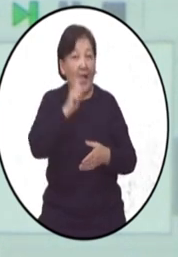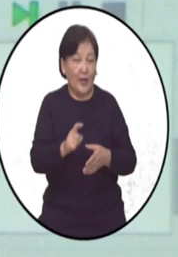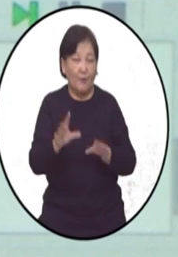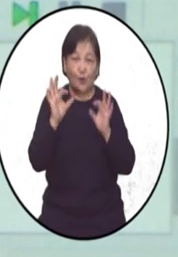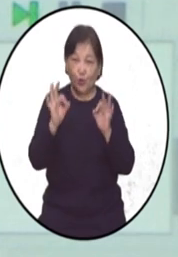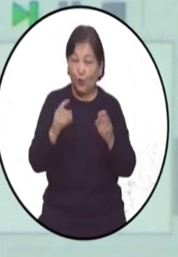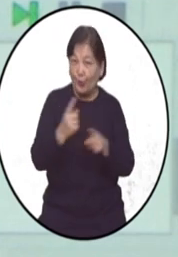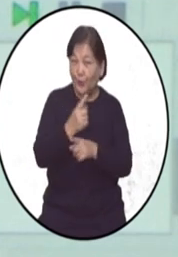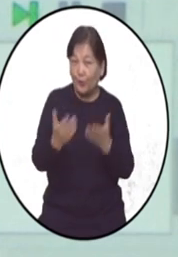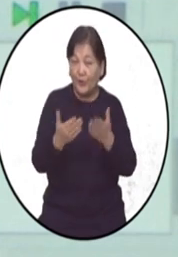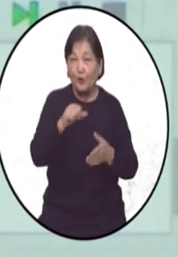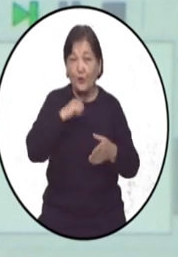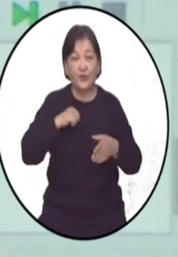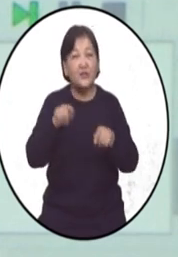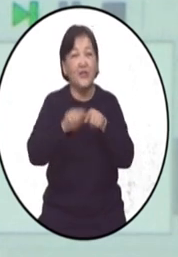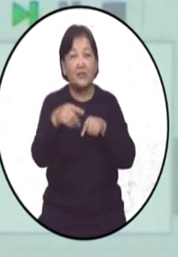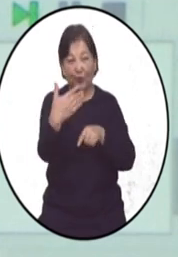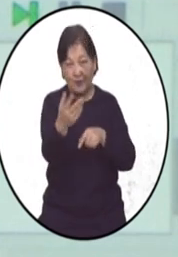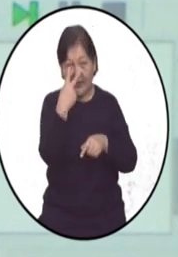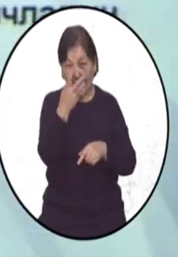та нар өөрсдөө шалгаж үзээрэй.